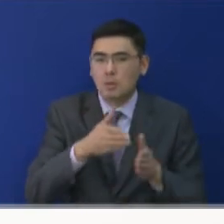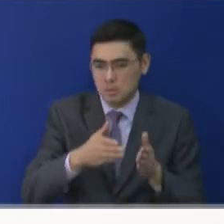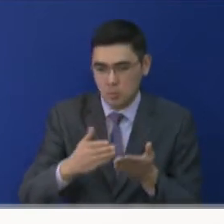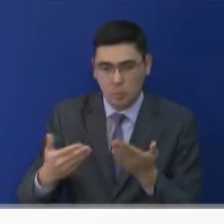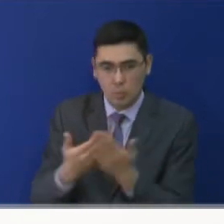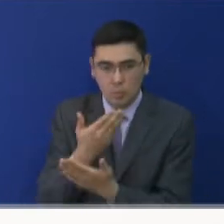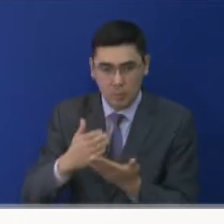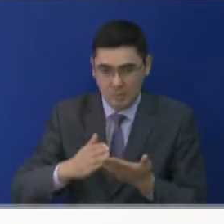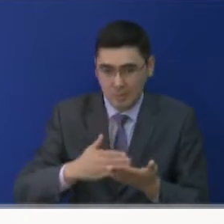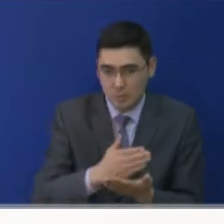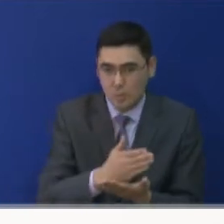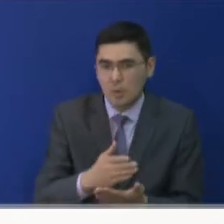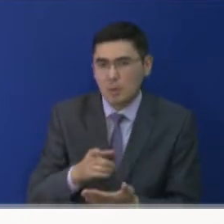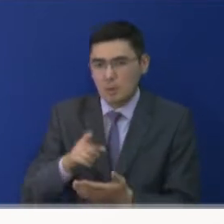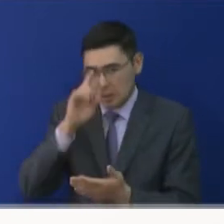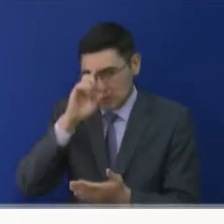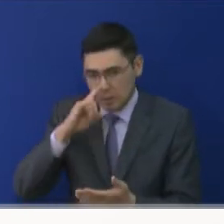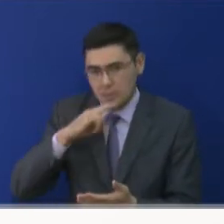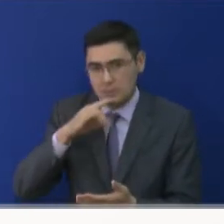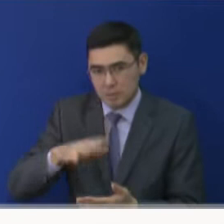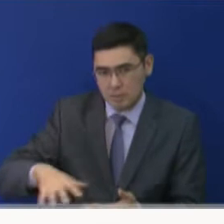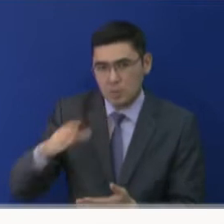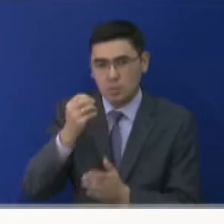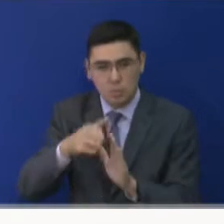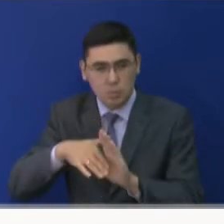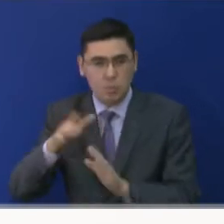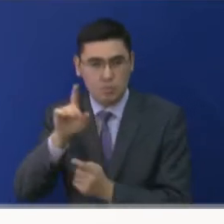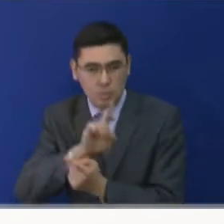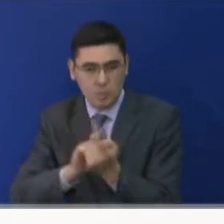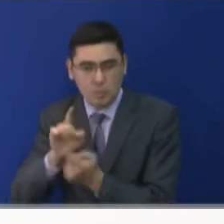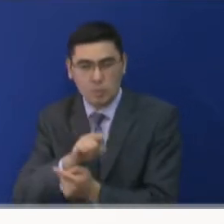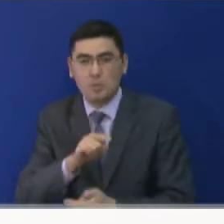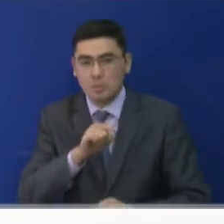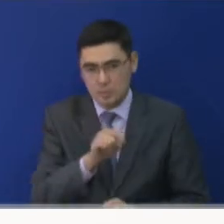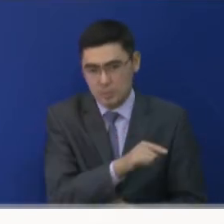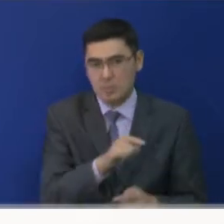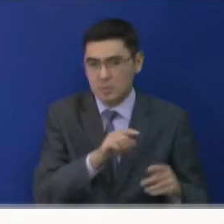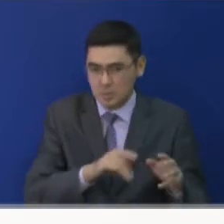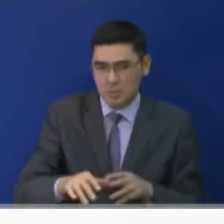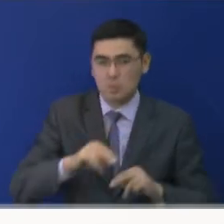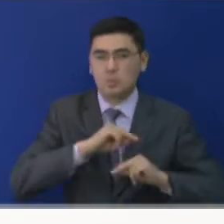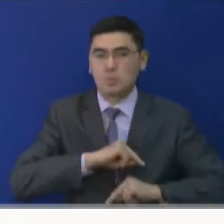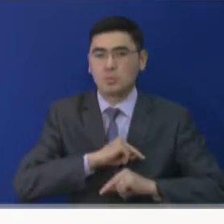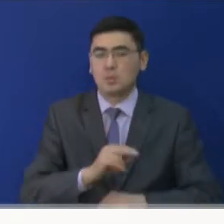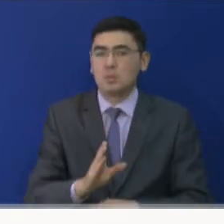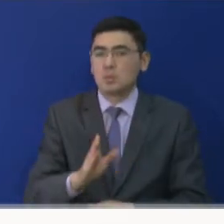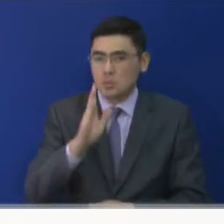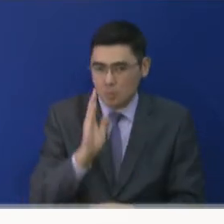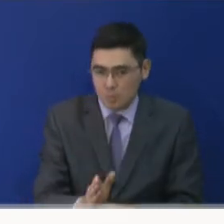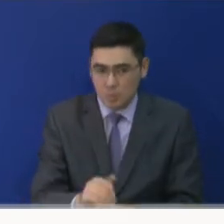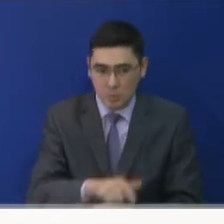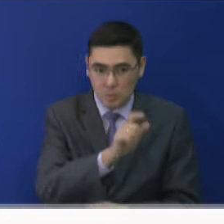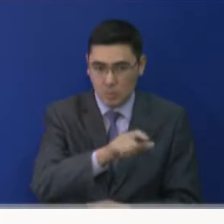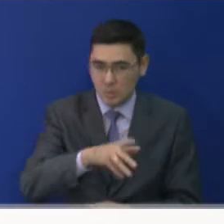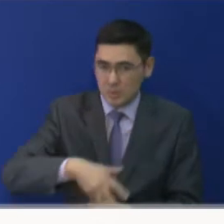демократияландыруға және жаңғыртуға Қазақстанның аса ықыласты екенін тағы бір дәлелдейтін болады. Мемлекетіміздің барлық азаматтары